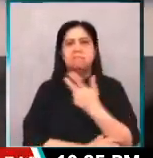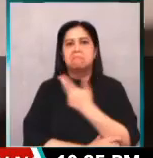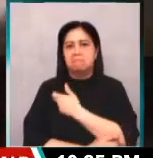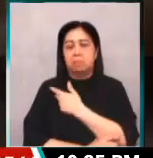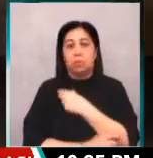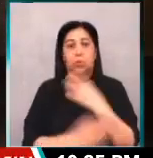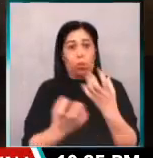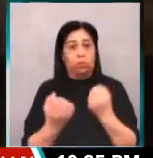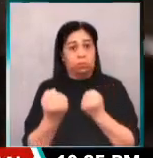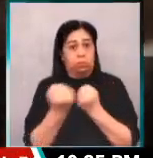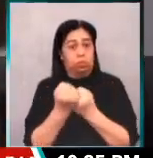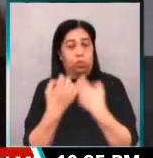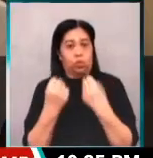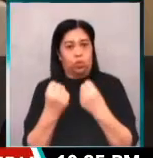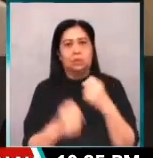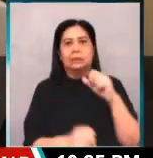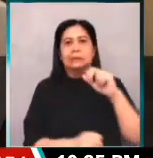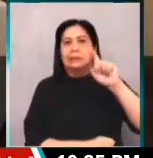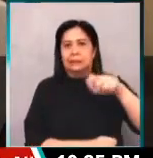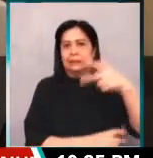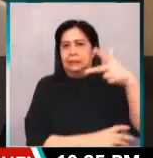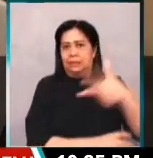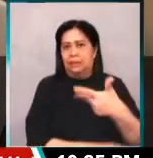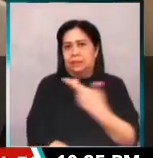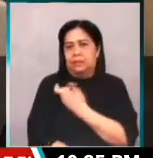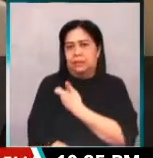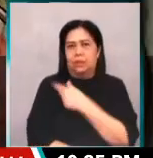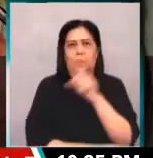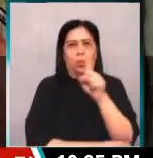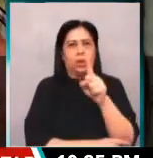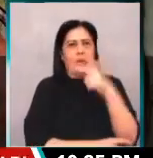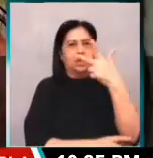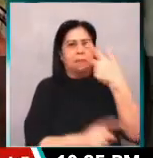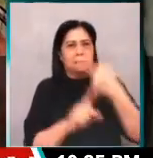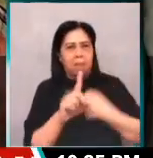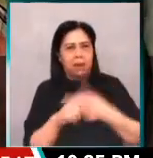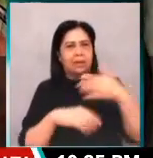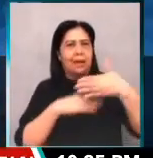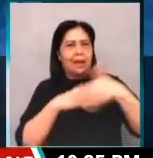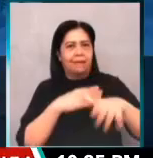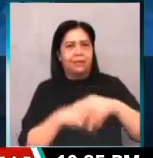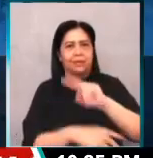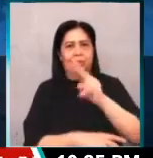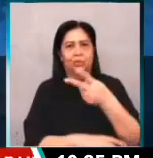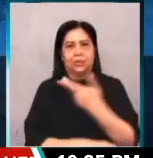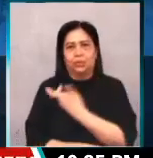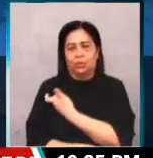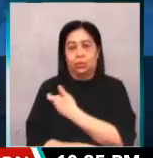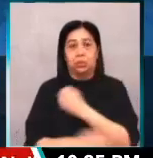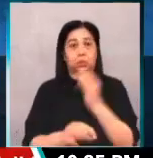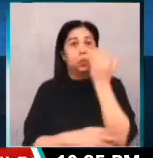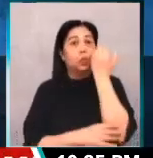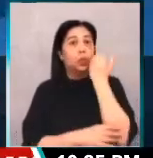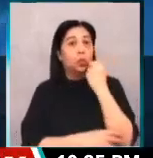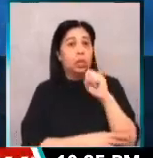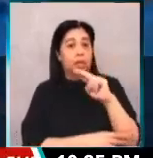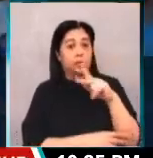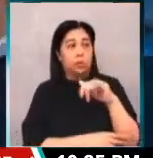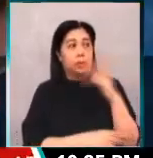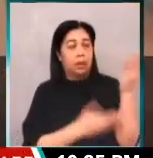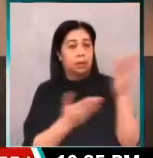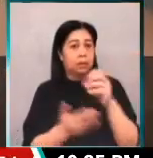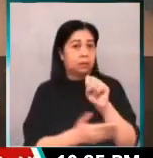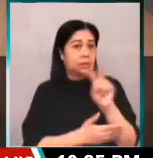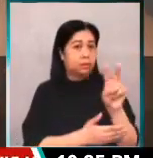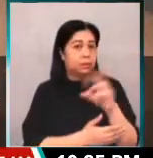daw iturok ang third dose 1 hanggang 3 buwan matapos ang second dose. Kung kulang ang supply ng Sinovac at Sinopharm vaccines,